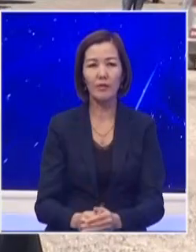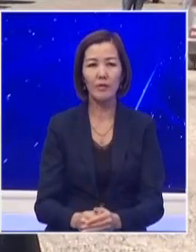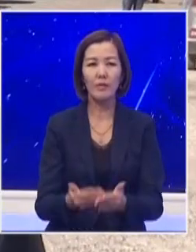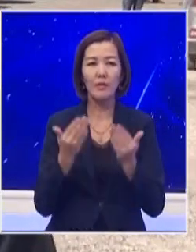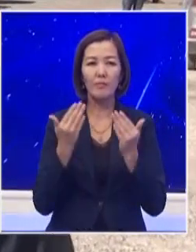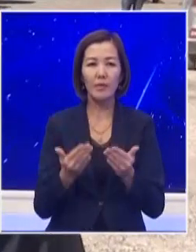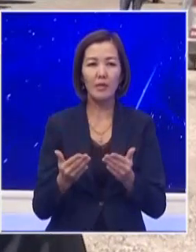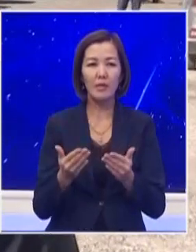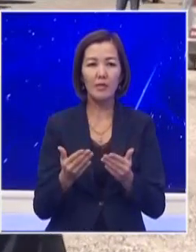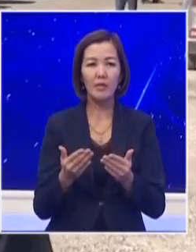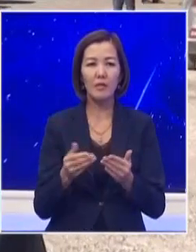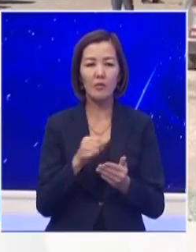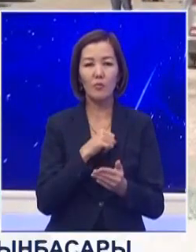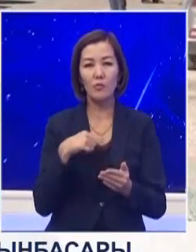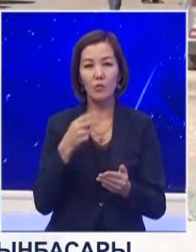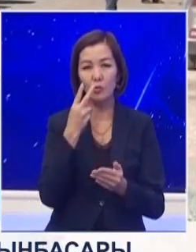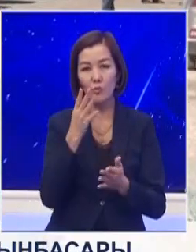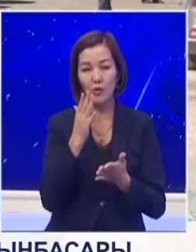біз өзіңіз көргеніңіздей